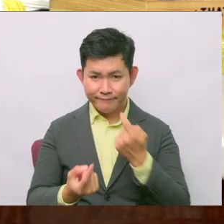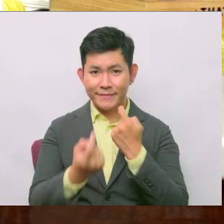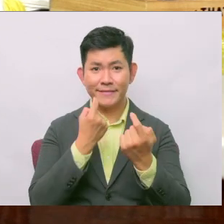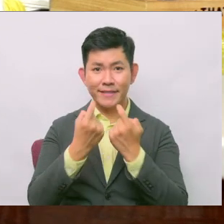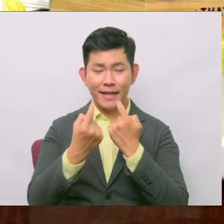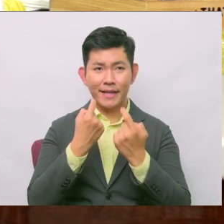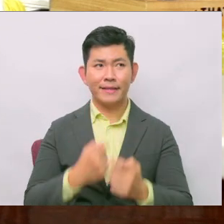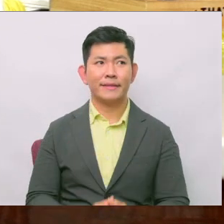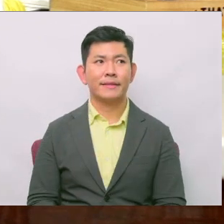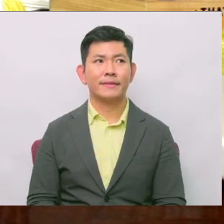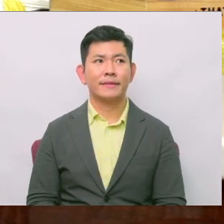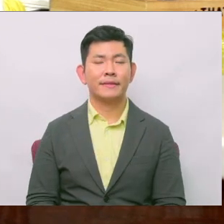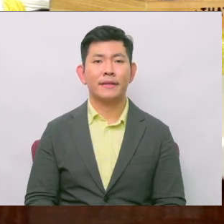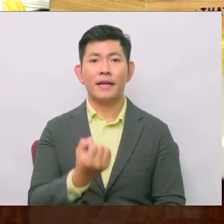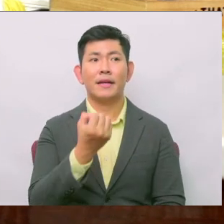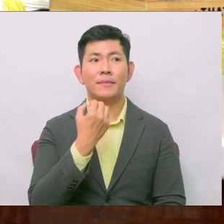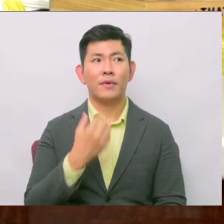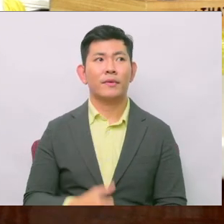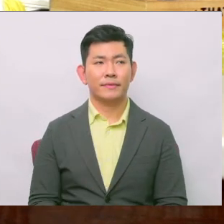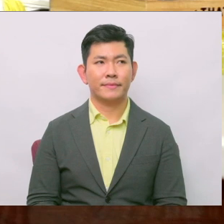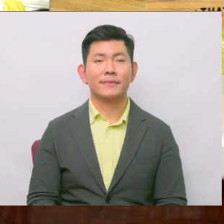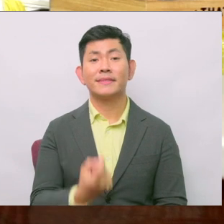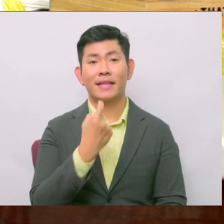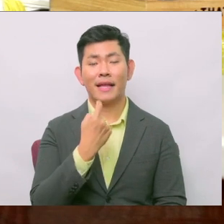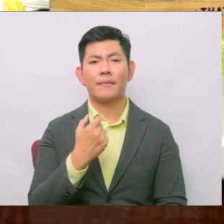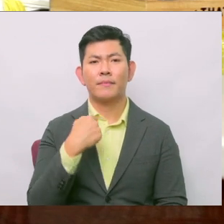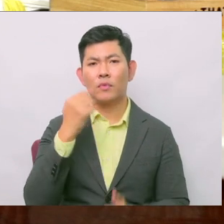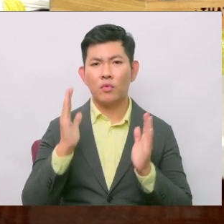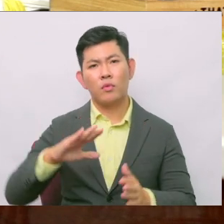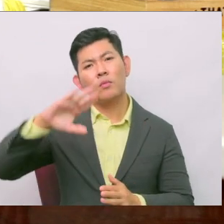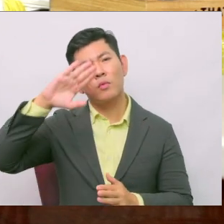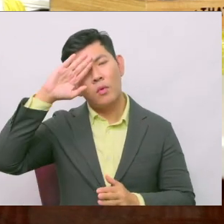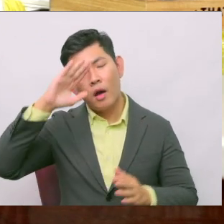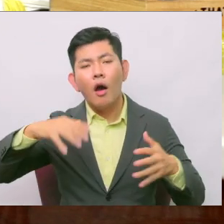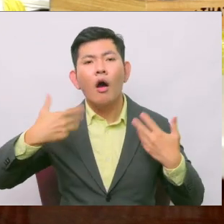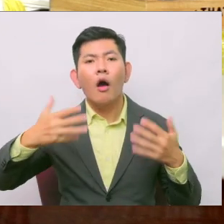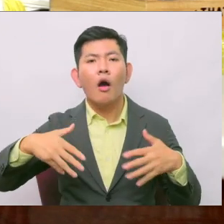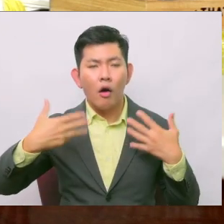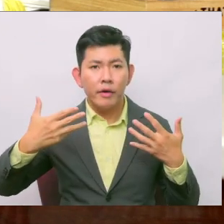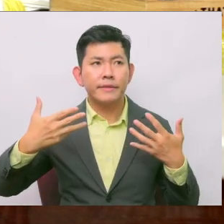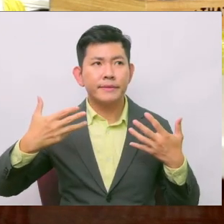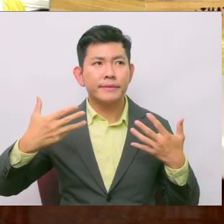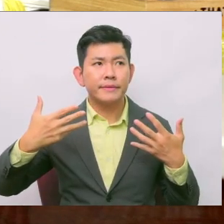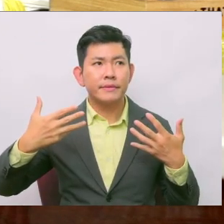าปุ้ยบอกว่าเฮ้ยถามมาว่าคนมีไข้ตัวร้อนแล้วก็หญิงมี